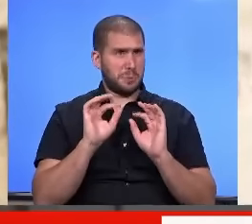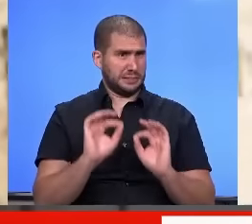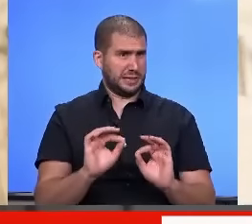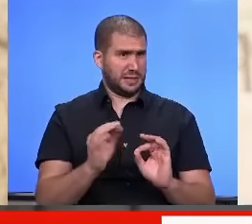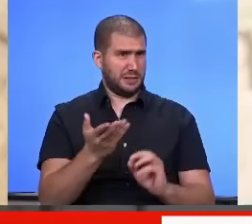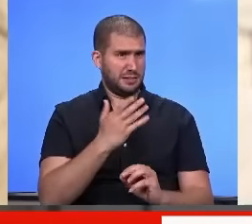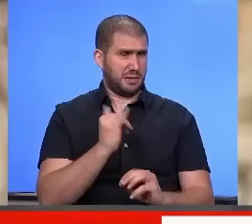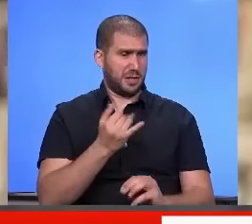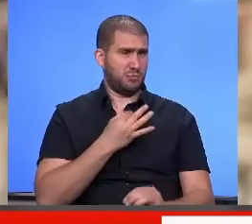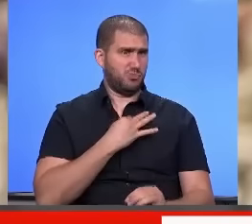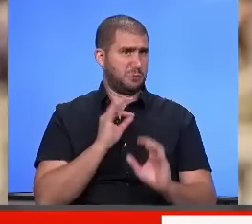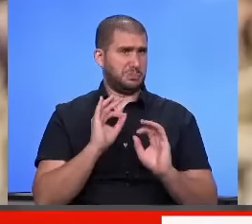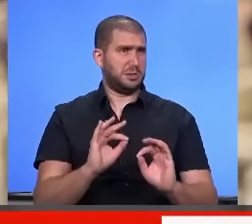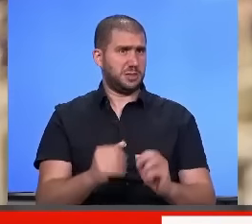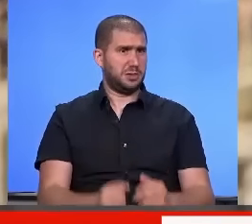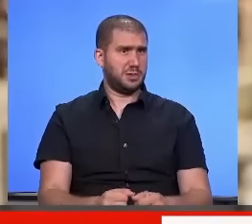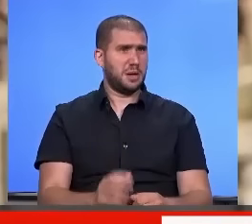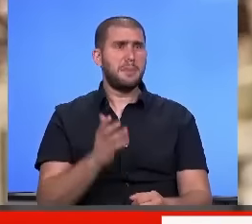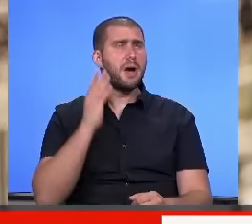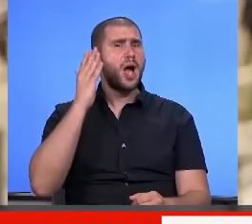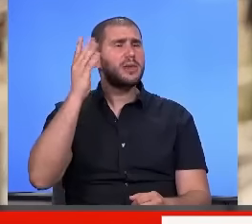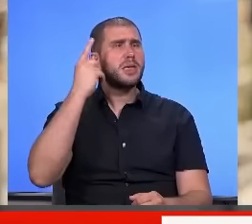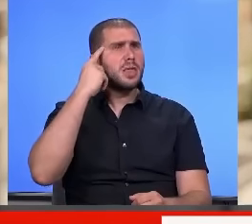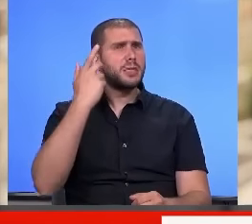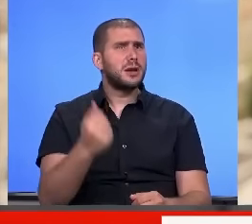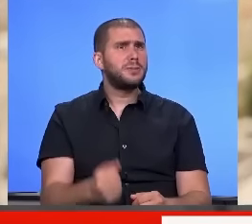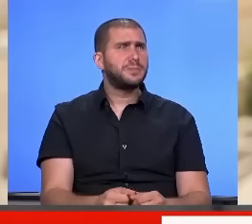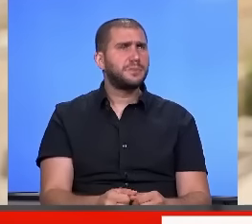راح يكون بالمستقبل زي ما انت شايف الوضع.